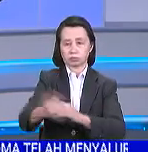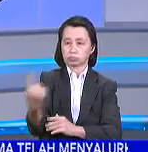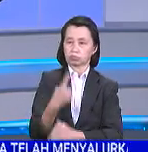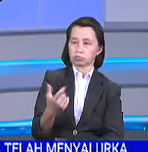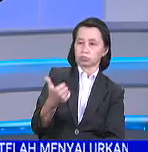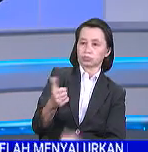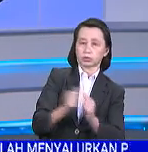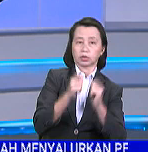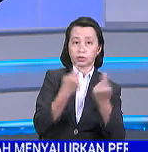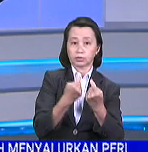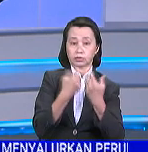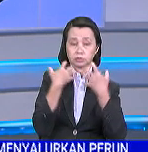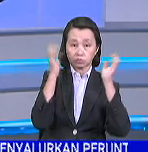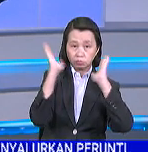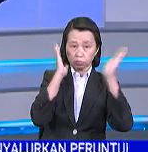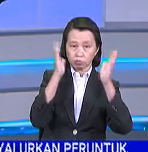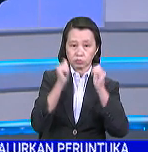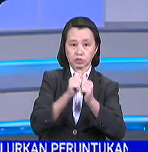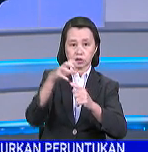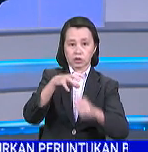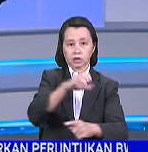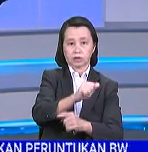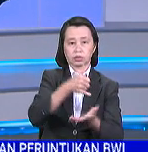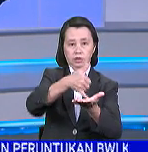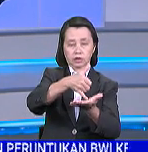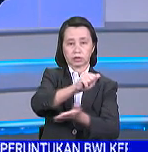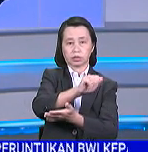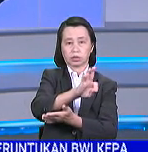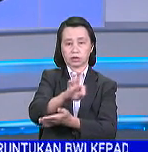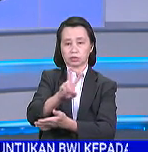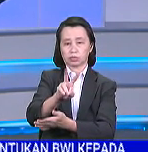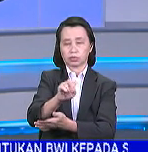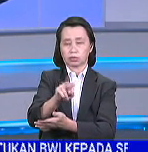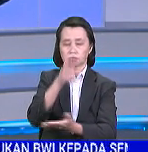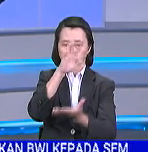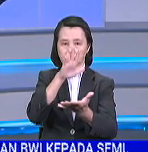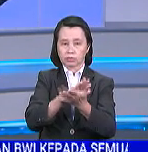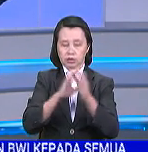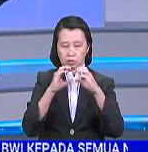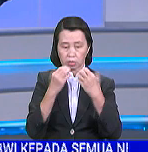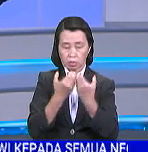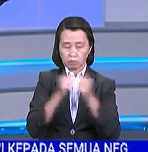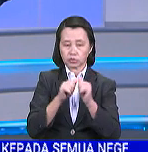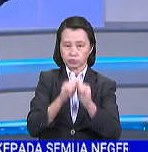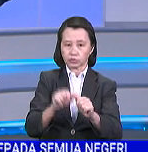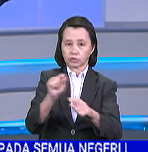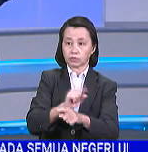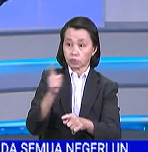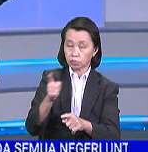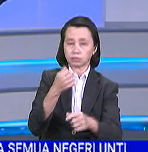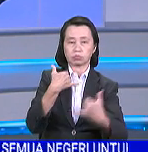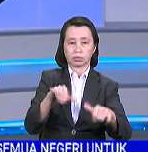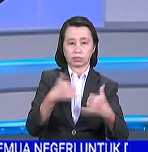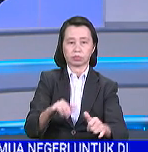menyerlah bersama skuad Harimau Melaya dalam kejohanan Piala AFF 2020 meyakinkan kelab tersebut untuk terus menggunakan